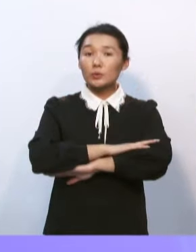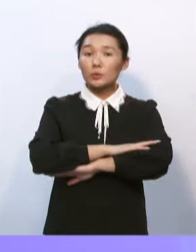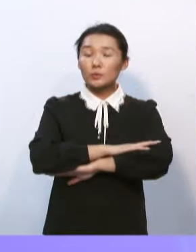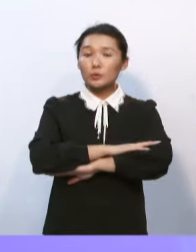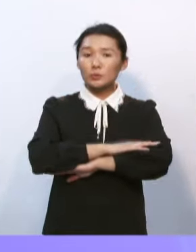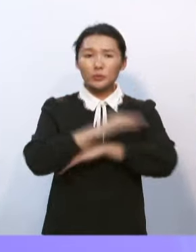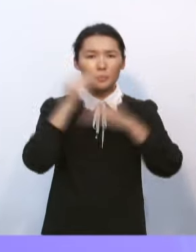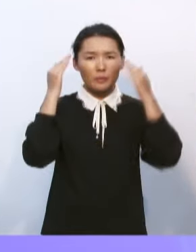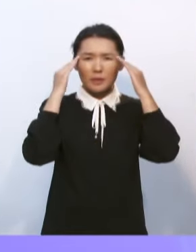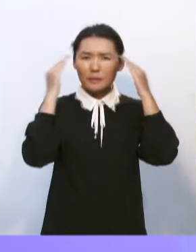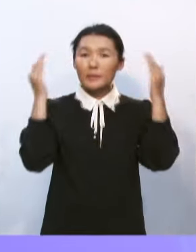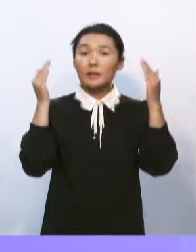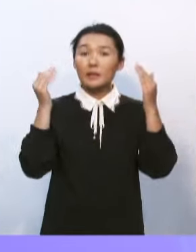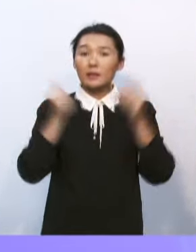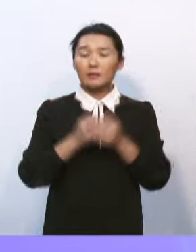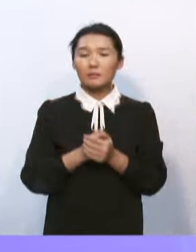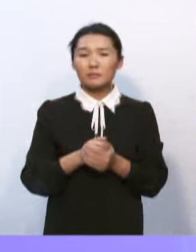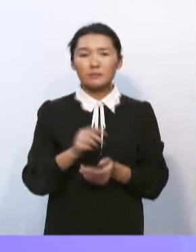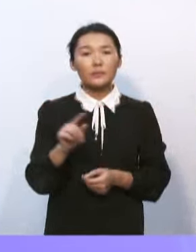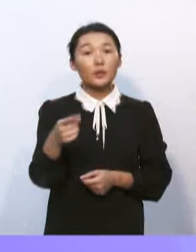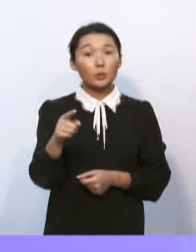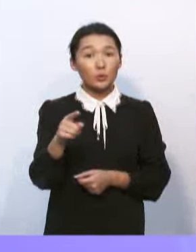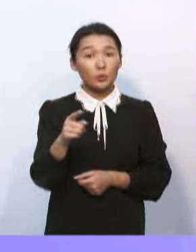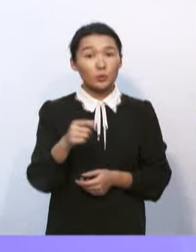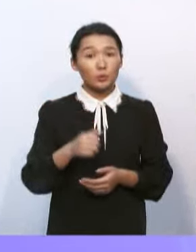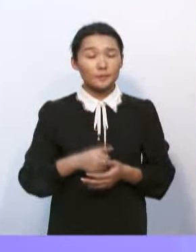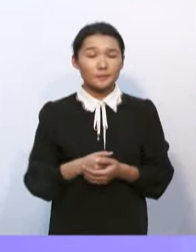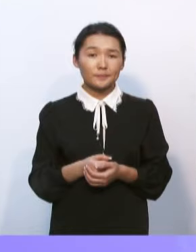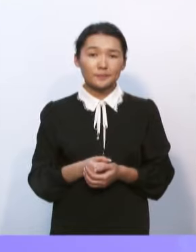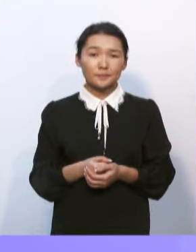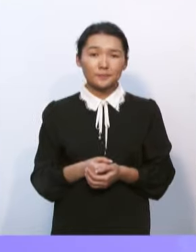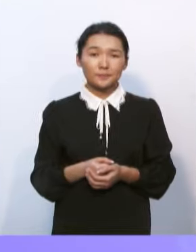экен. Эмне үчүн?